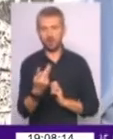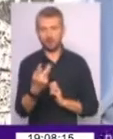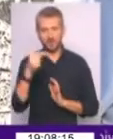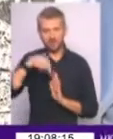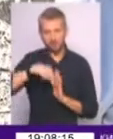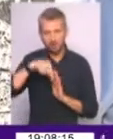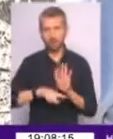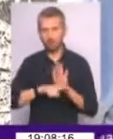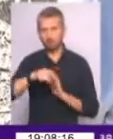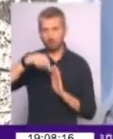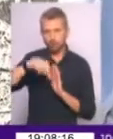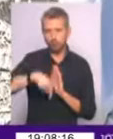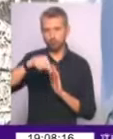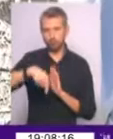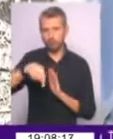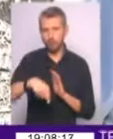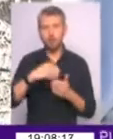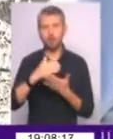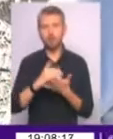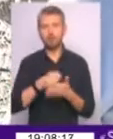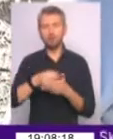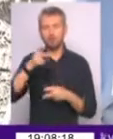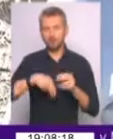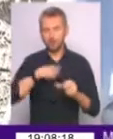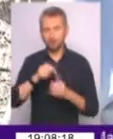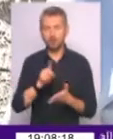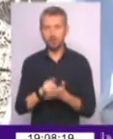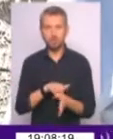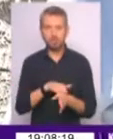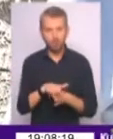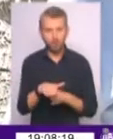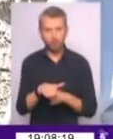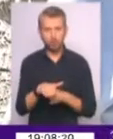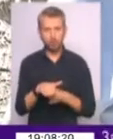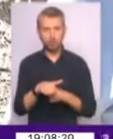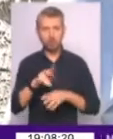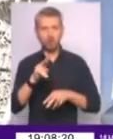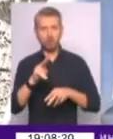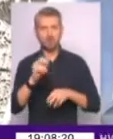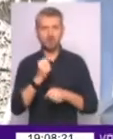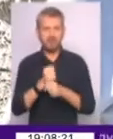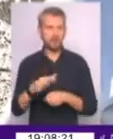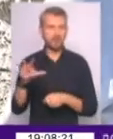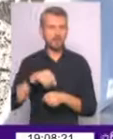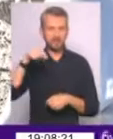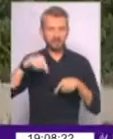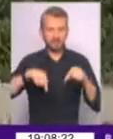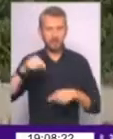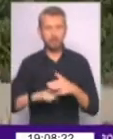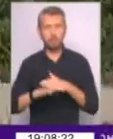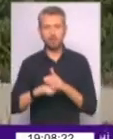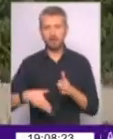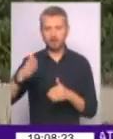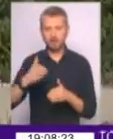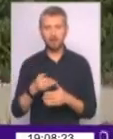буритися. От по графіку до кінця року ми повинні повністю вистроїть ці сваї, підпорні стінки один.